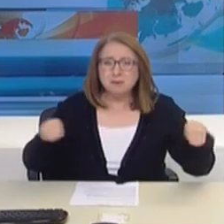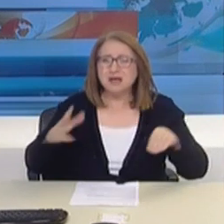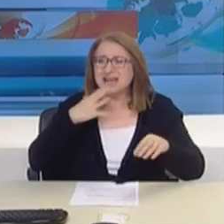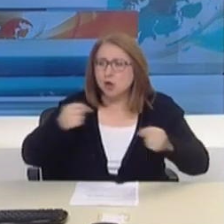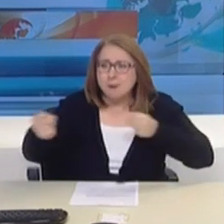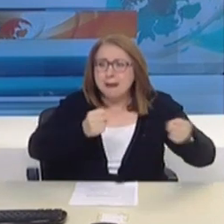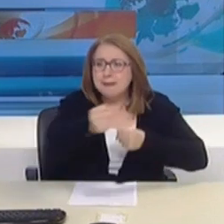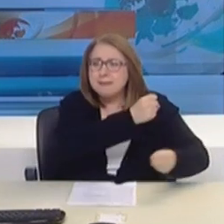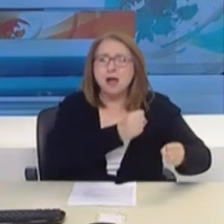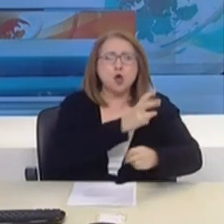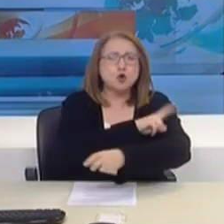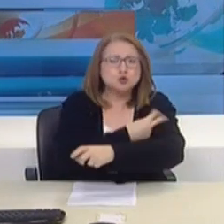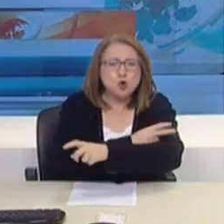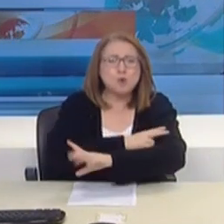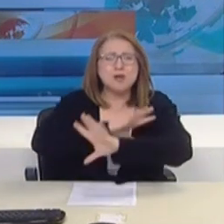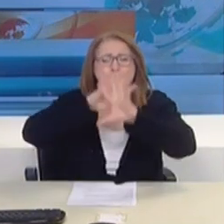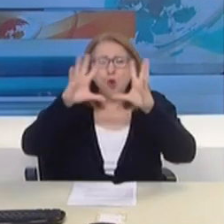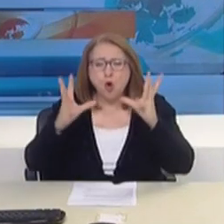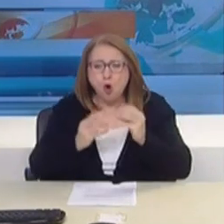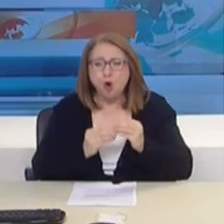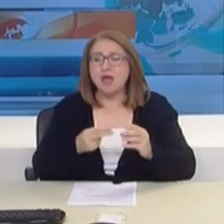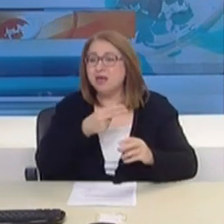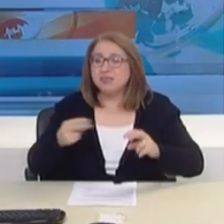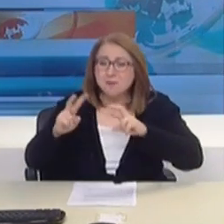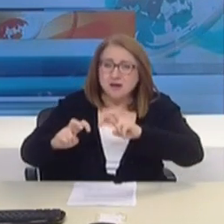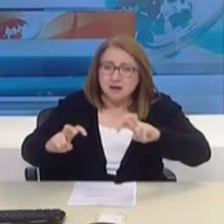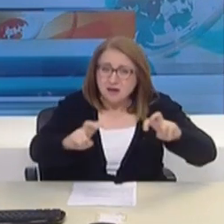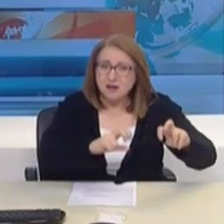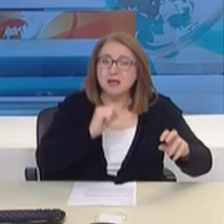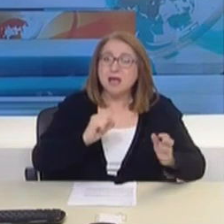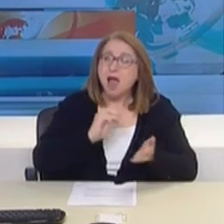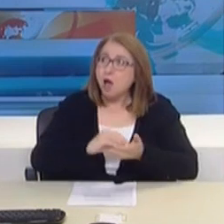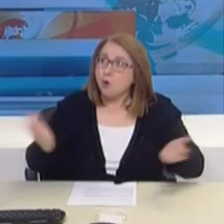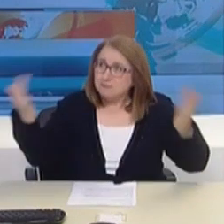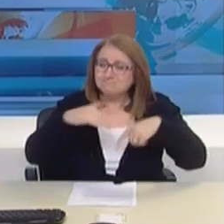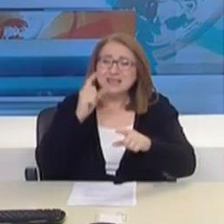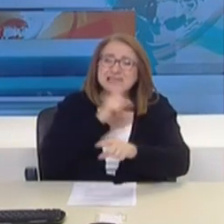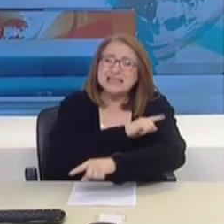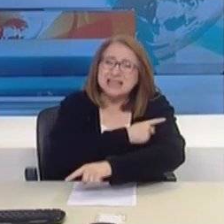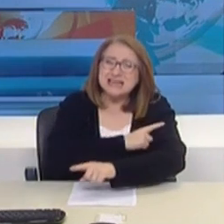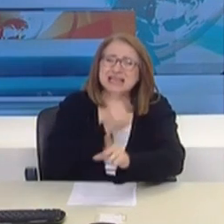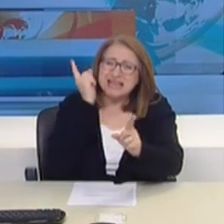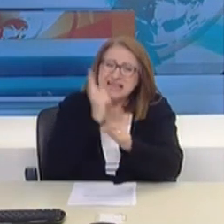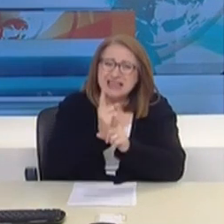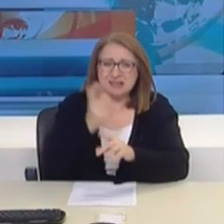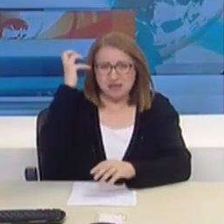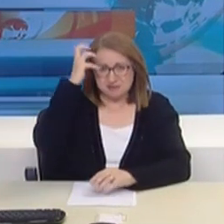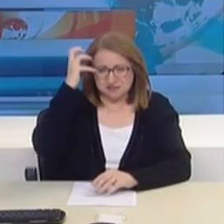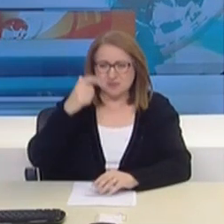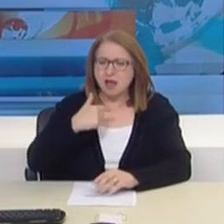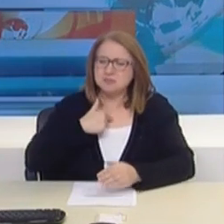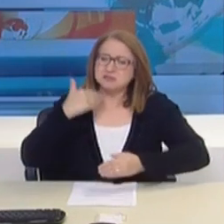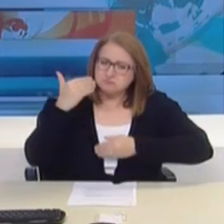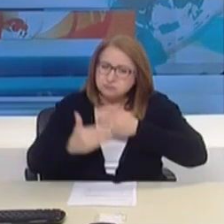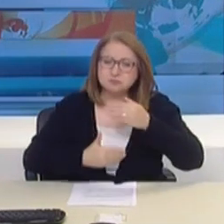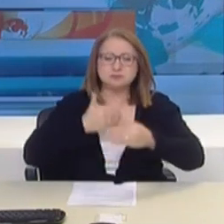ιχνηλάτησης, τις πύλες της χώρας με γιατρούς και ειδικούς επιστήμονες. Προχωρήσαμε και συνεχίζουμε, όπως